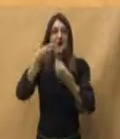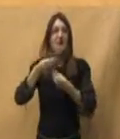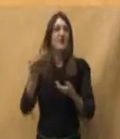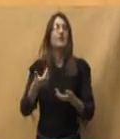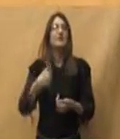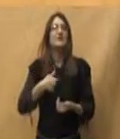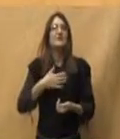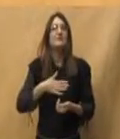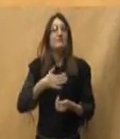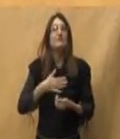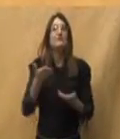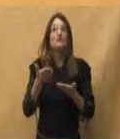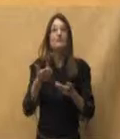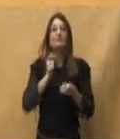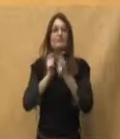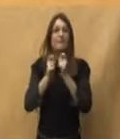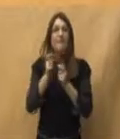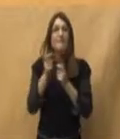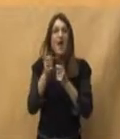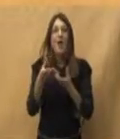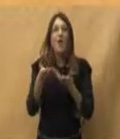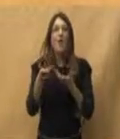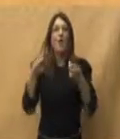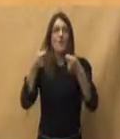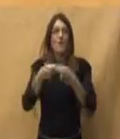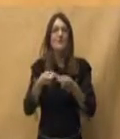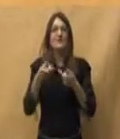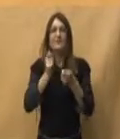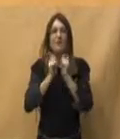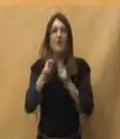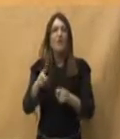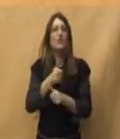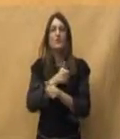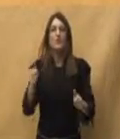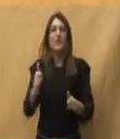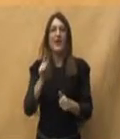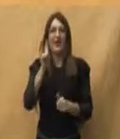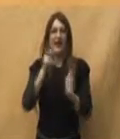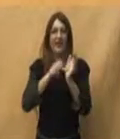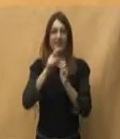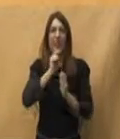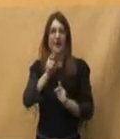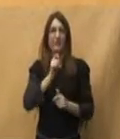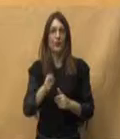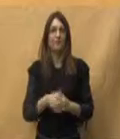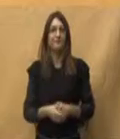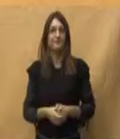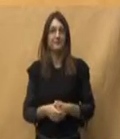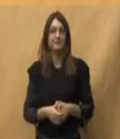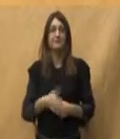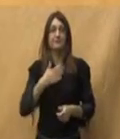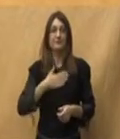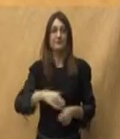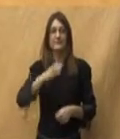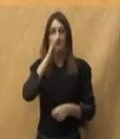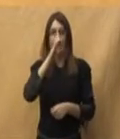ja htjela ćemo malo se pomaknuti, jer i ovdje ste dali odličan intervju. Osim toga, dragi gledatelji, evo,